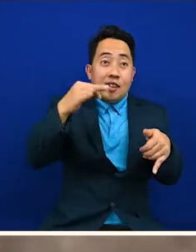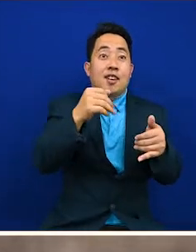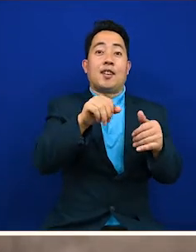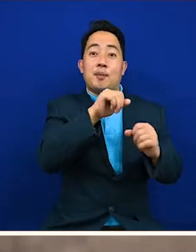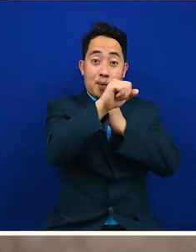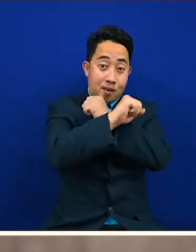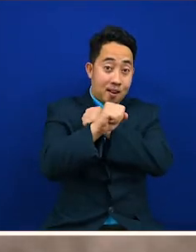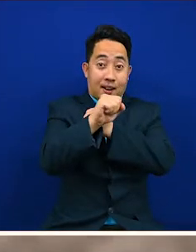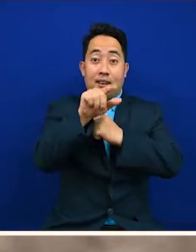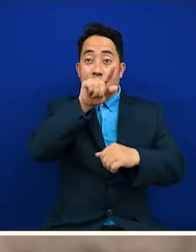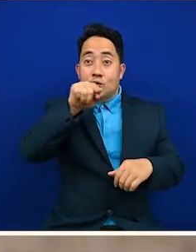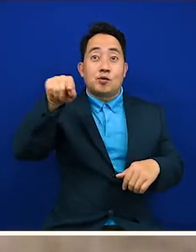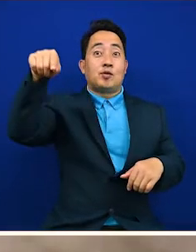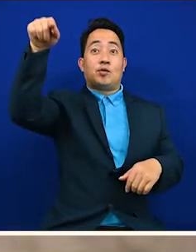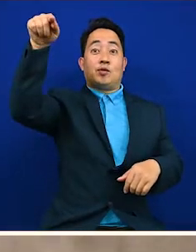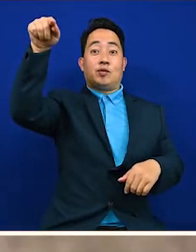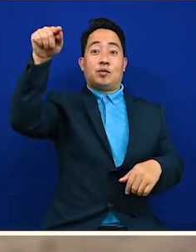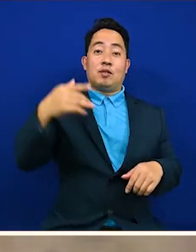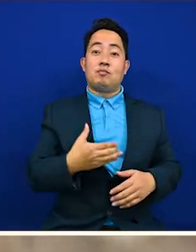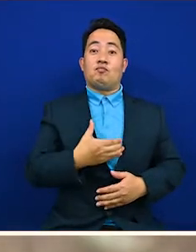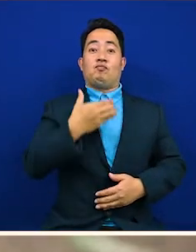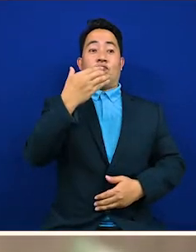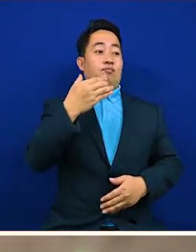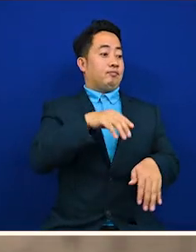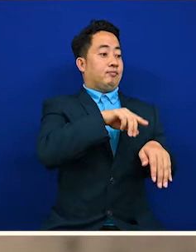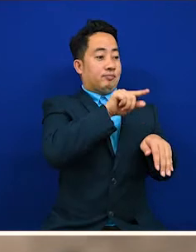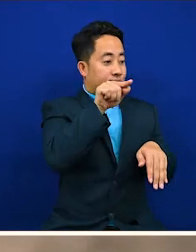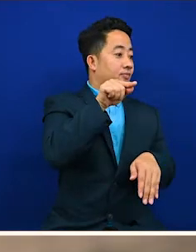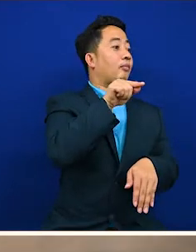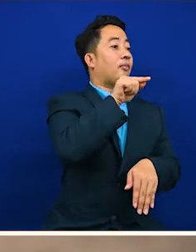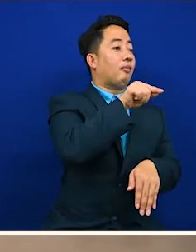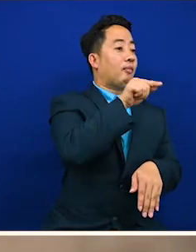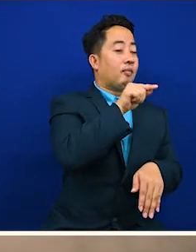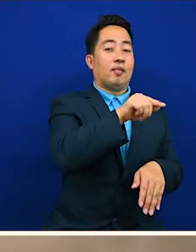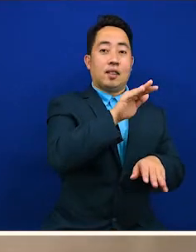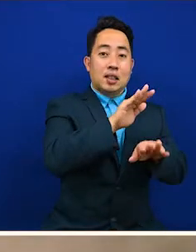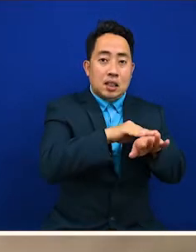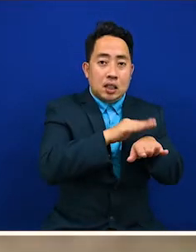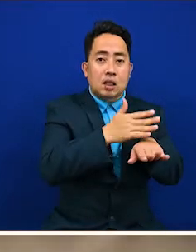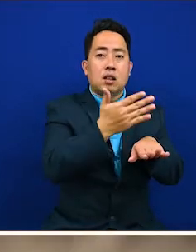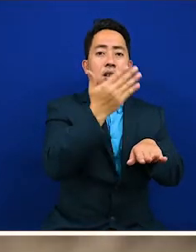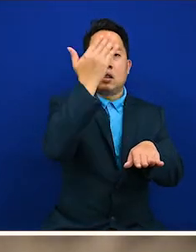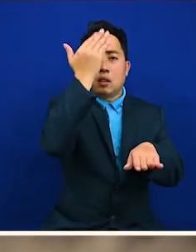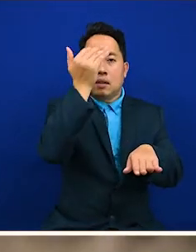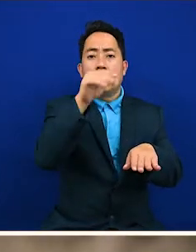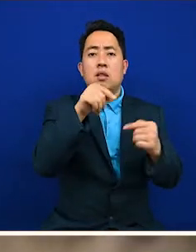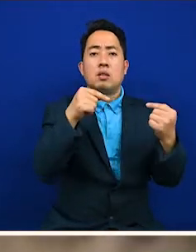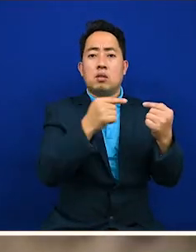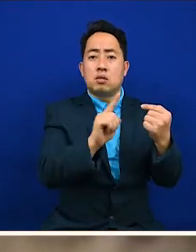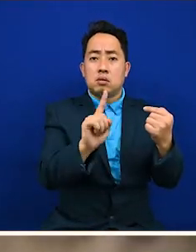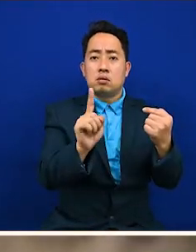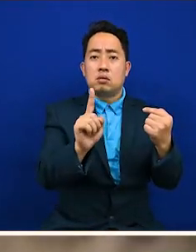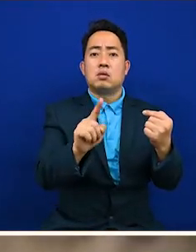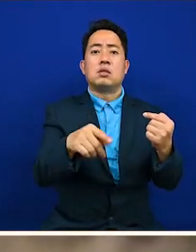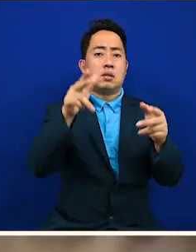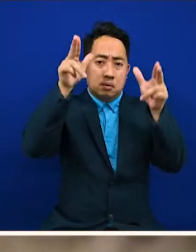บกวนนกกระจอกเทศและยีราฟคอยช่วยเป็นป้อมยามคอยเตือนภัยและระวังภัยให้เพราะม้าลายนั้นนะครับสายต